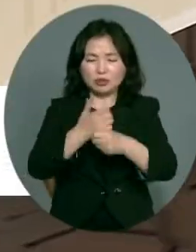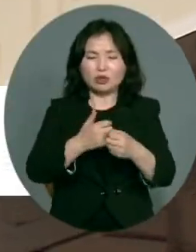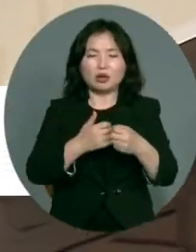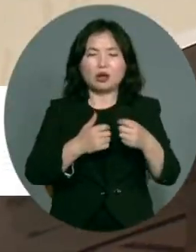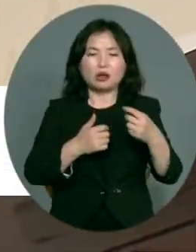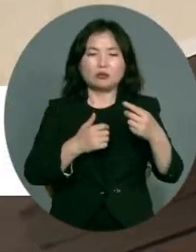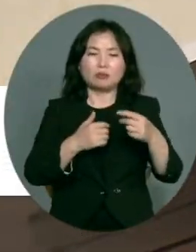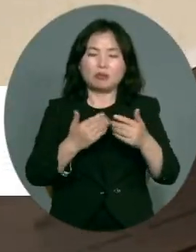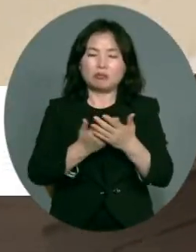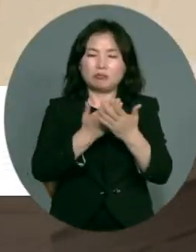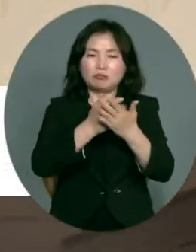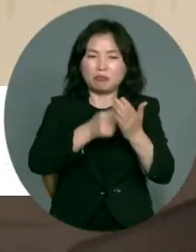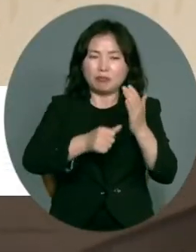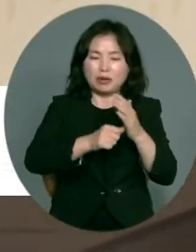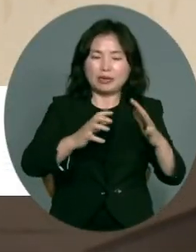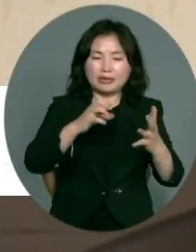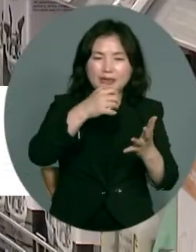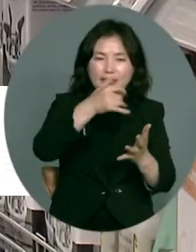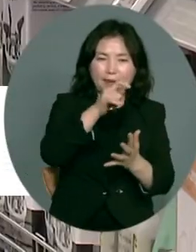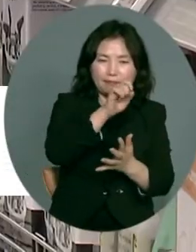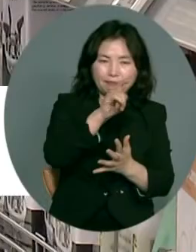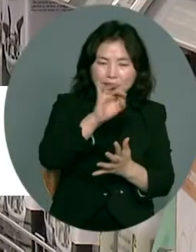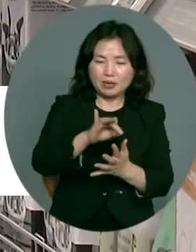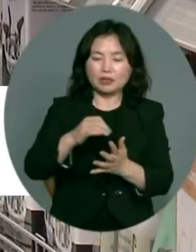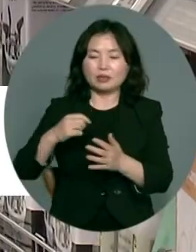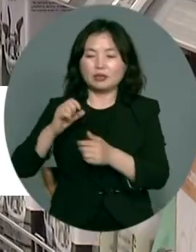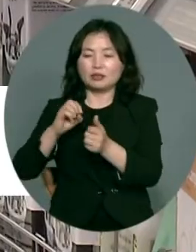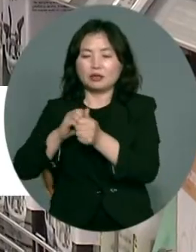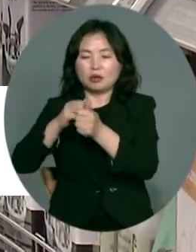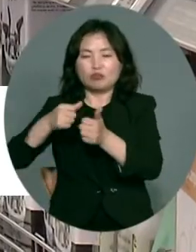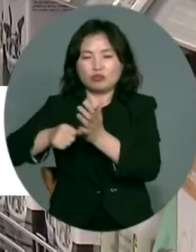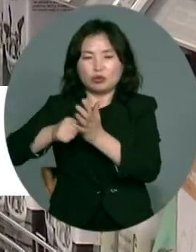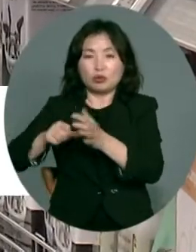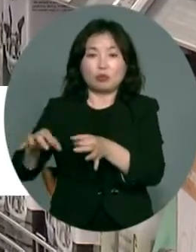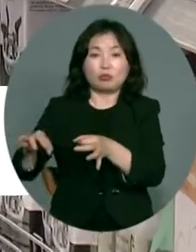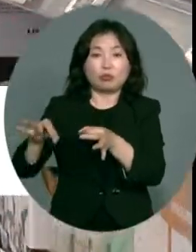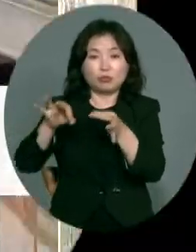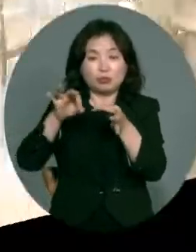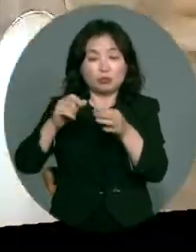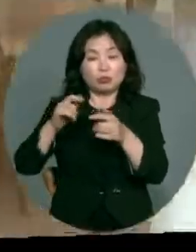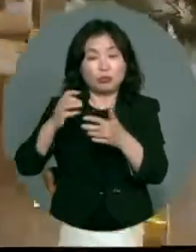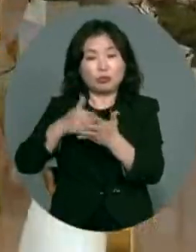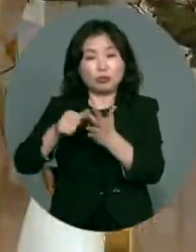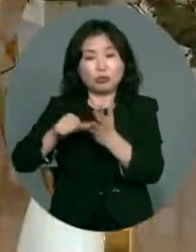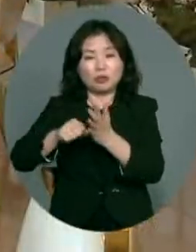자릿수 신장세를 이어온 캠핑, 아웃도어 관련 제품 매출도 증가하고 있습니다.